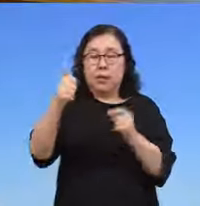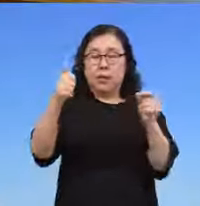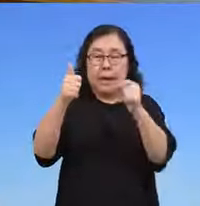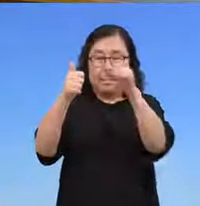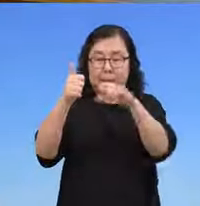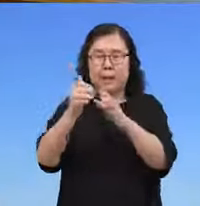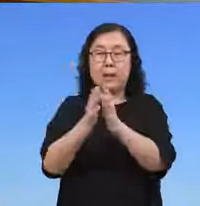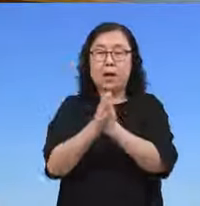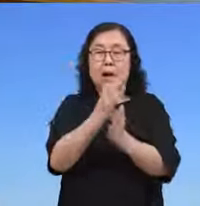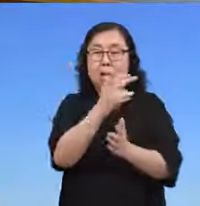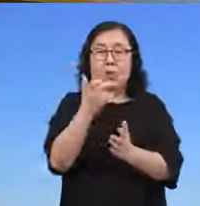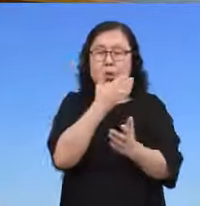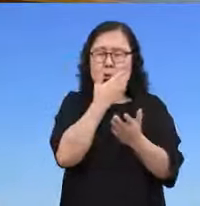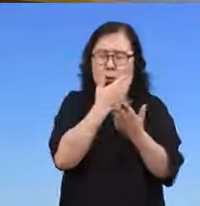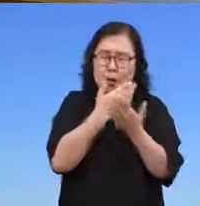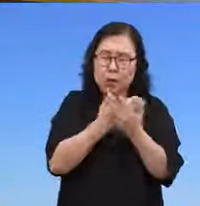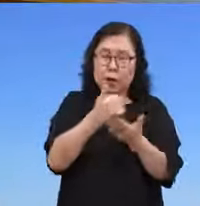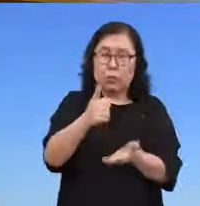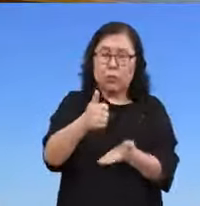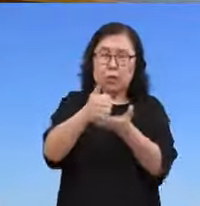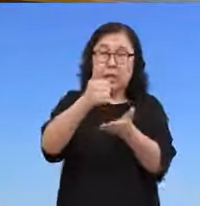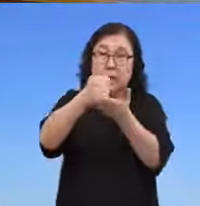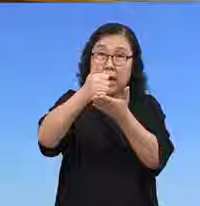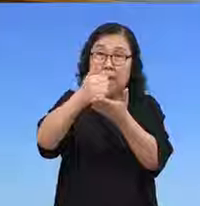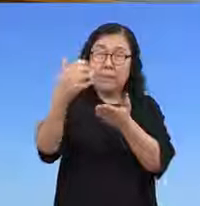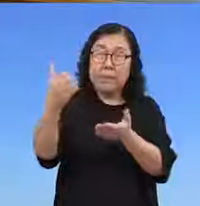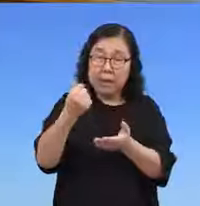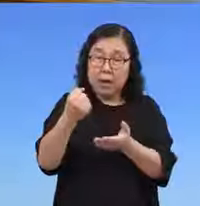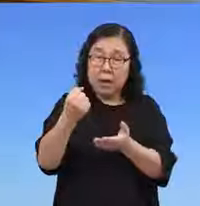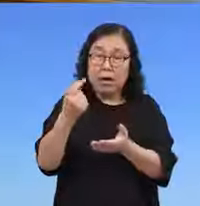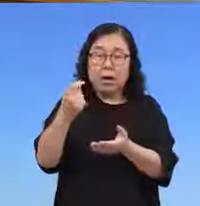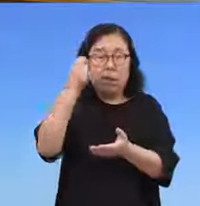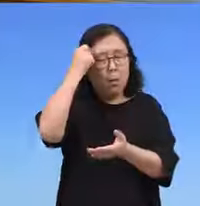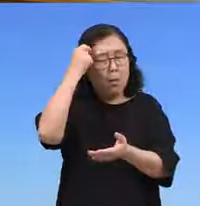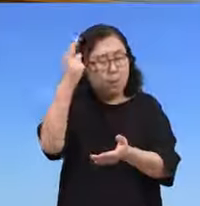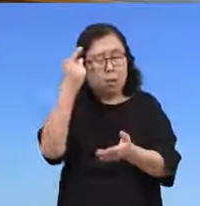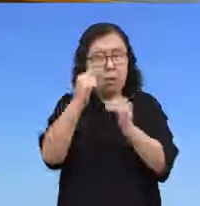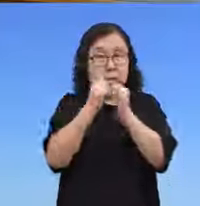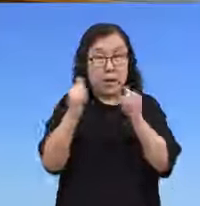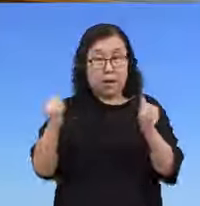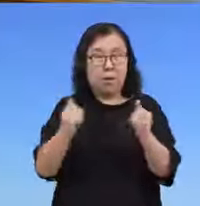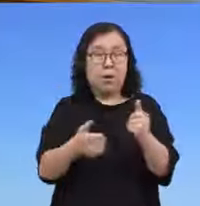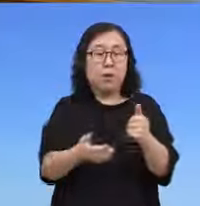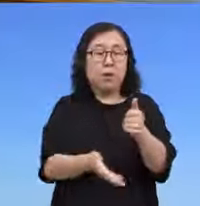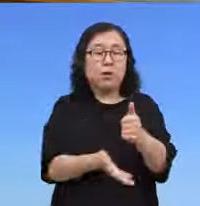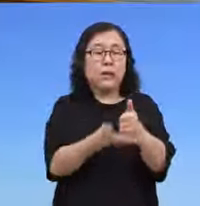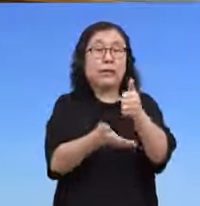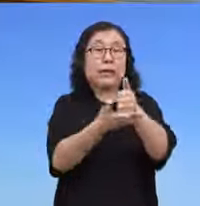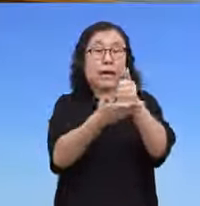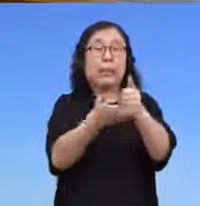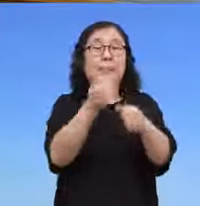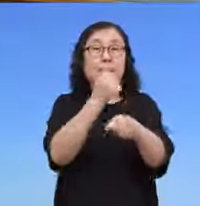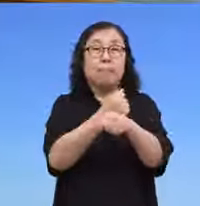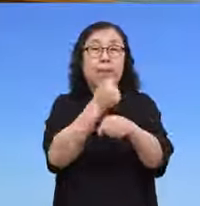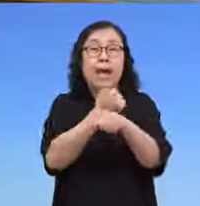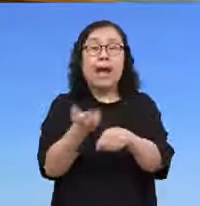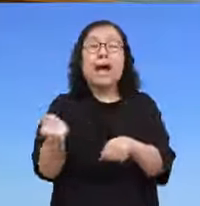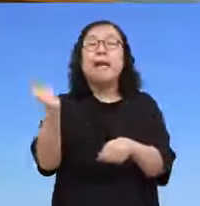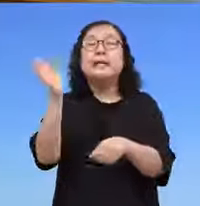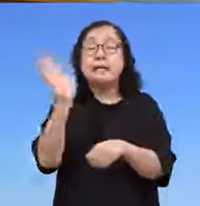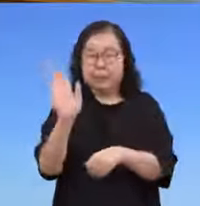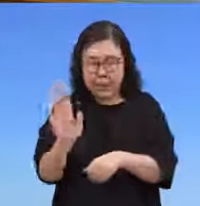주인 앞에서 크고 존귀한 자라고 평가를 받으나 모든 사람이 그를 대단한 사람으로 그렇게